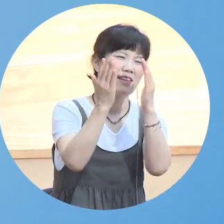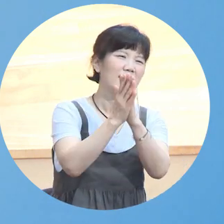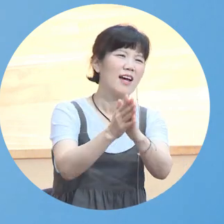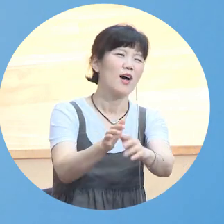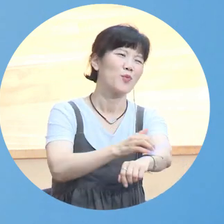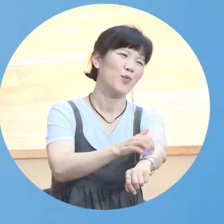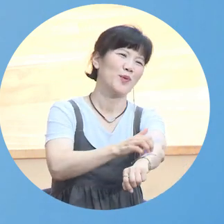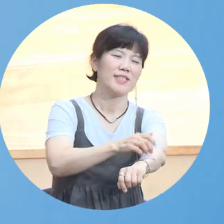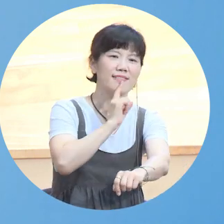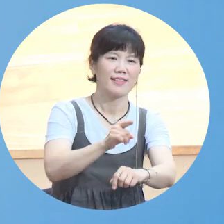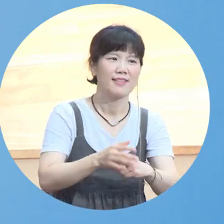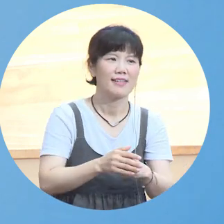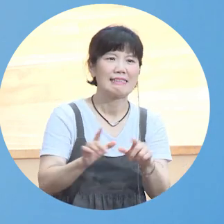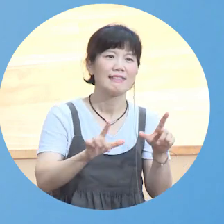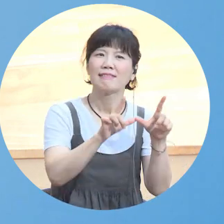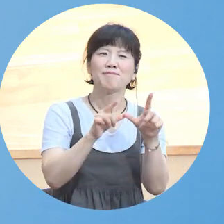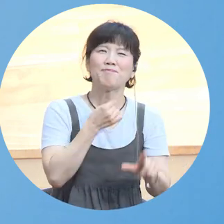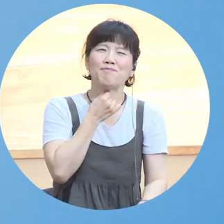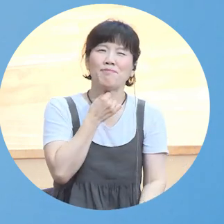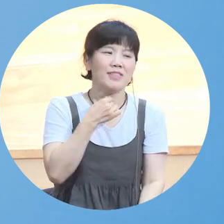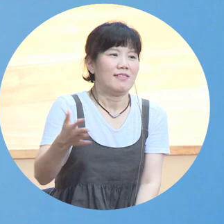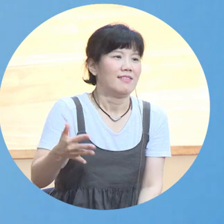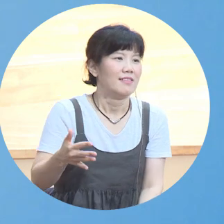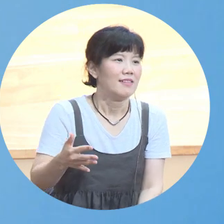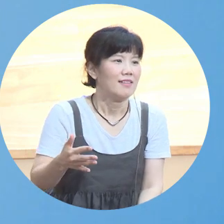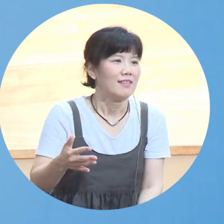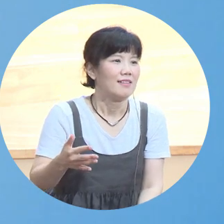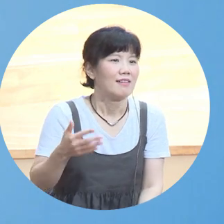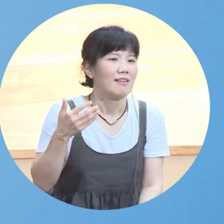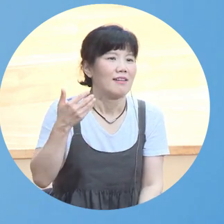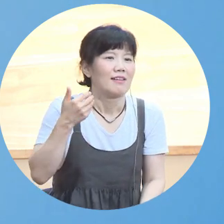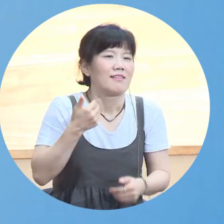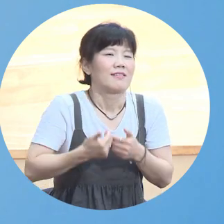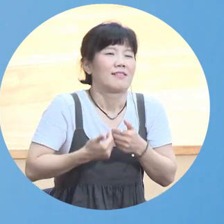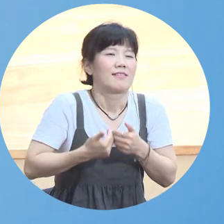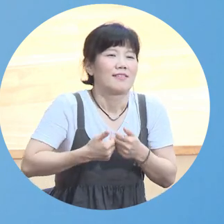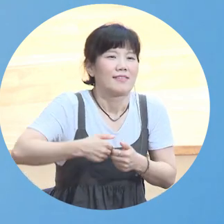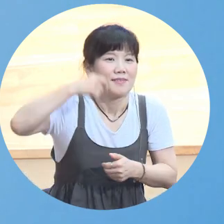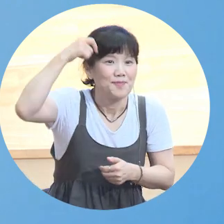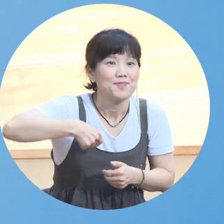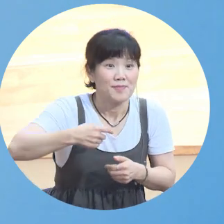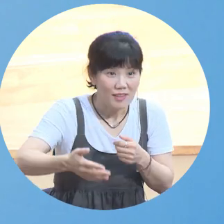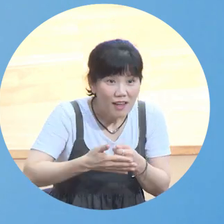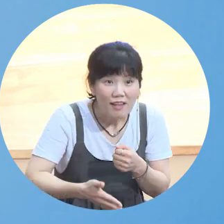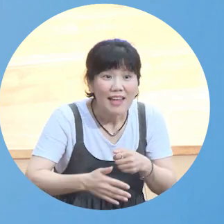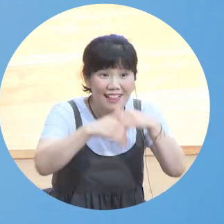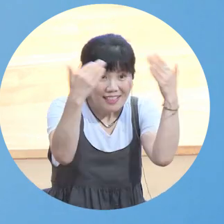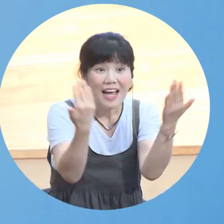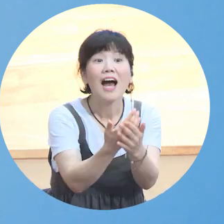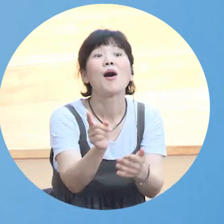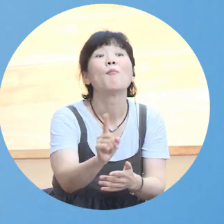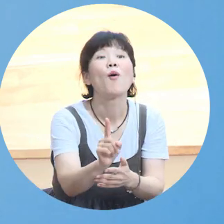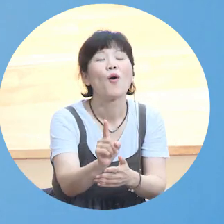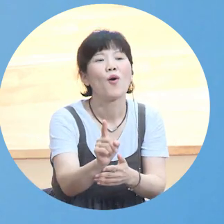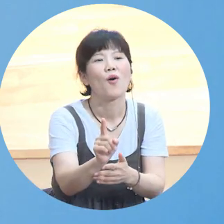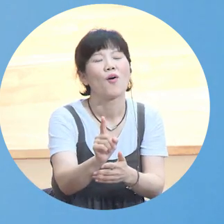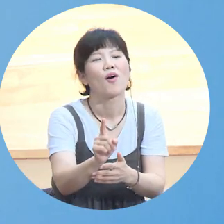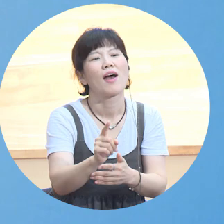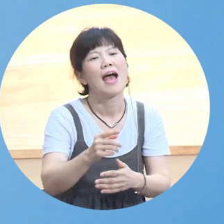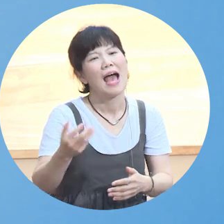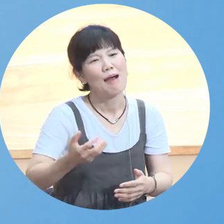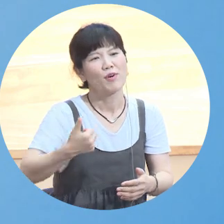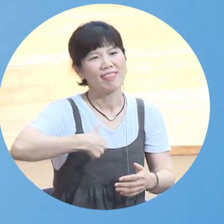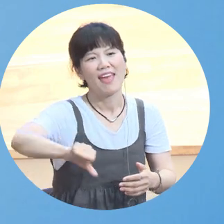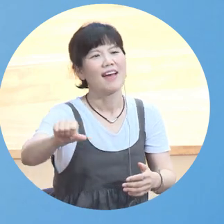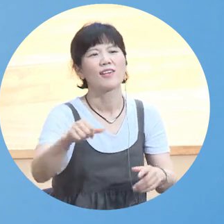대한 시튼 회의감이 막 몰려 아요 바 뭐예요 또 다른 아픈 내 아들이 인거죠